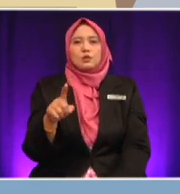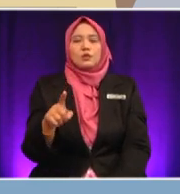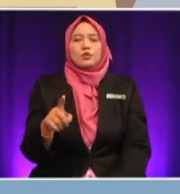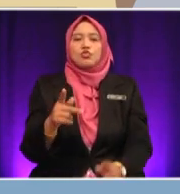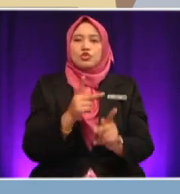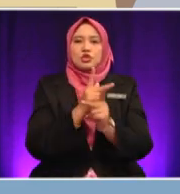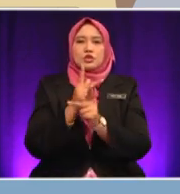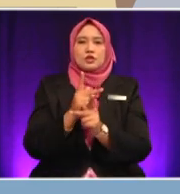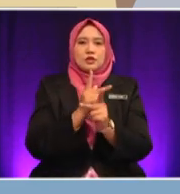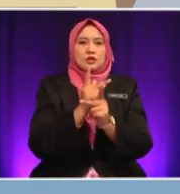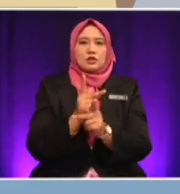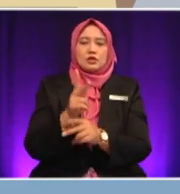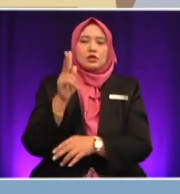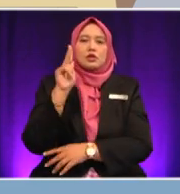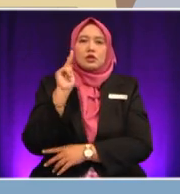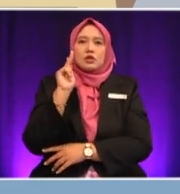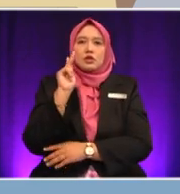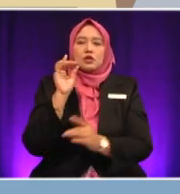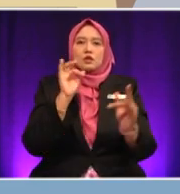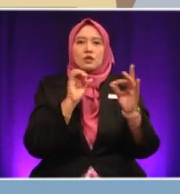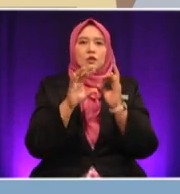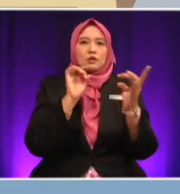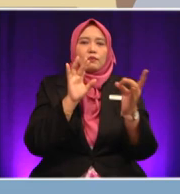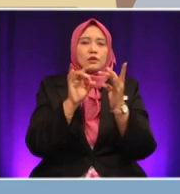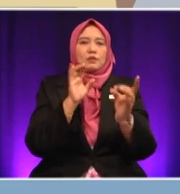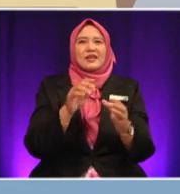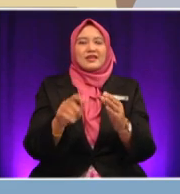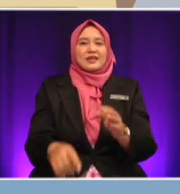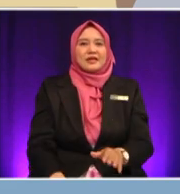laman militer kemudian jawaban yang ketiga